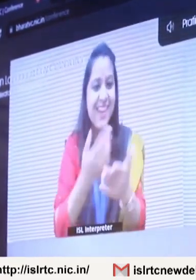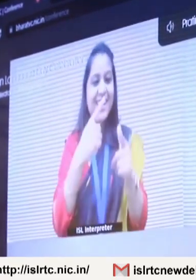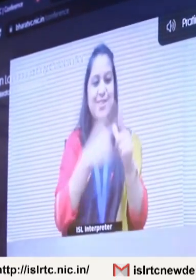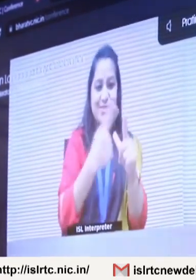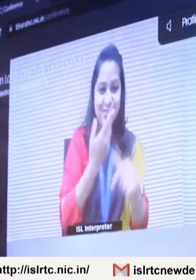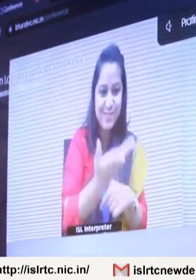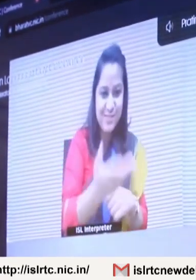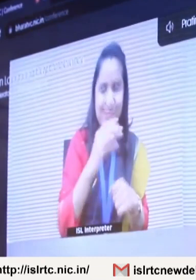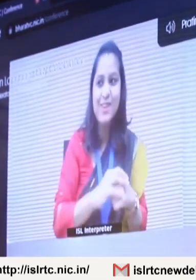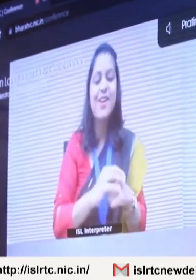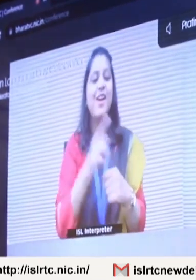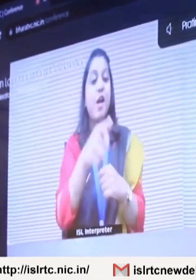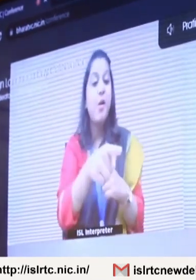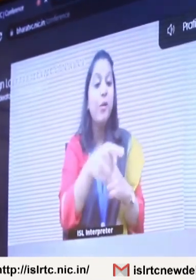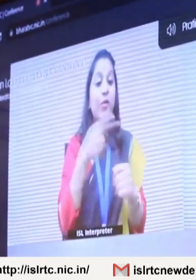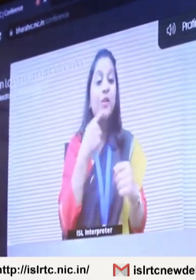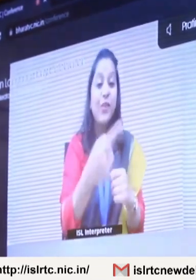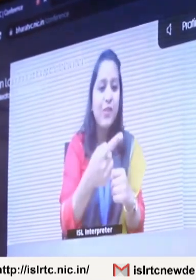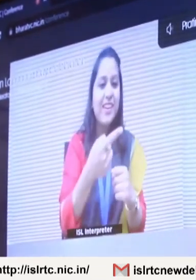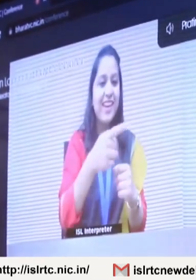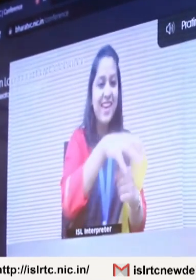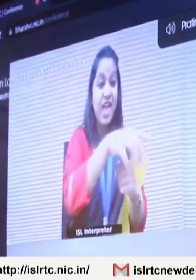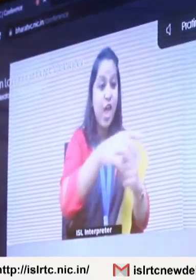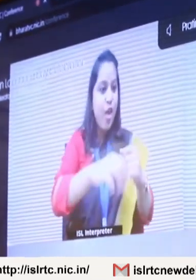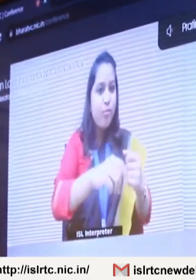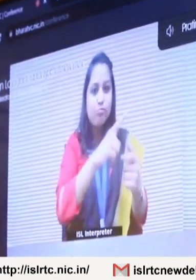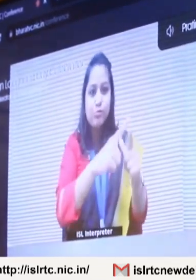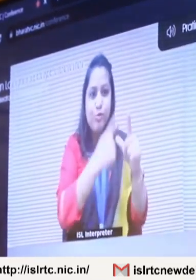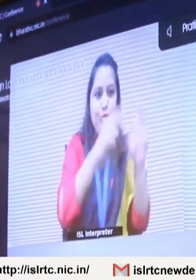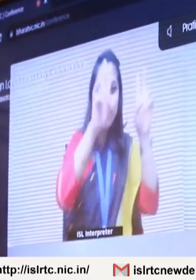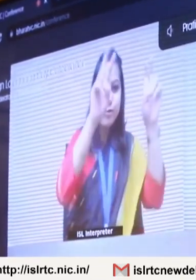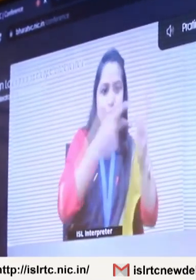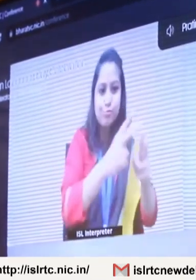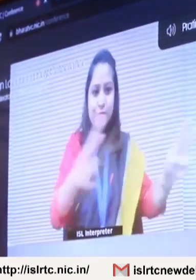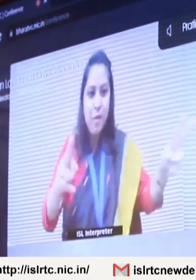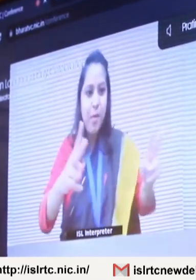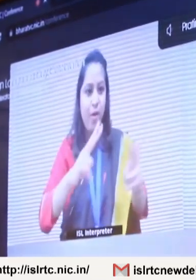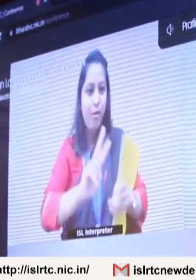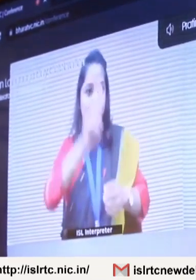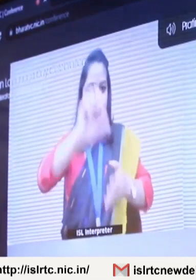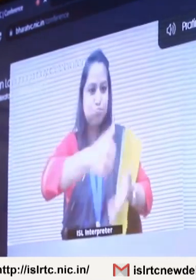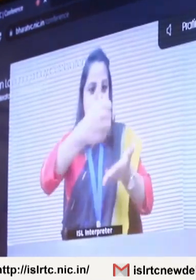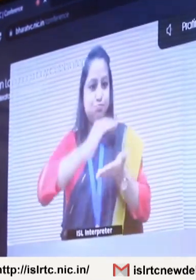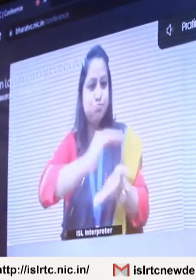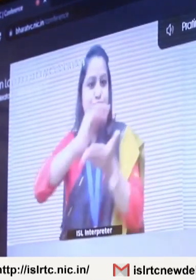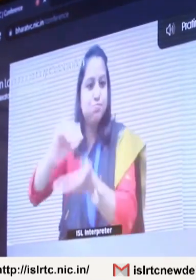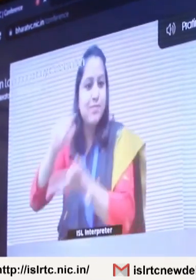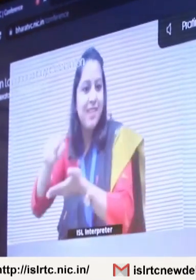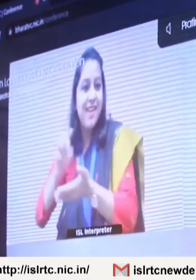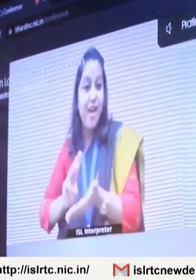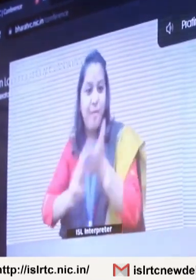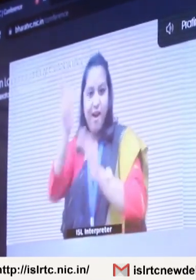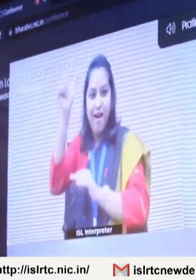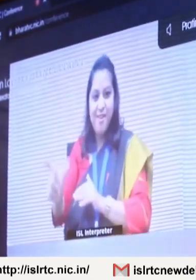सब चारों विभाग में उन्होंने 19 लोगों ने पुरस्कार उन लोगों को मिला। हमारे माननीय मोदी जी मुझसे बात की है,